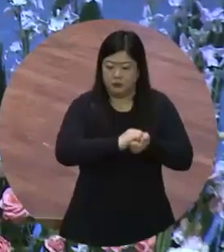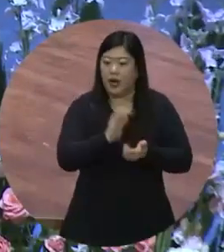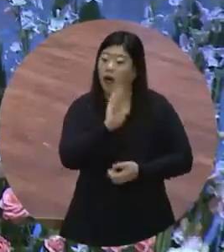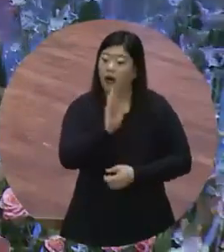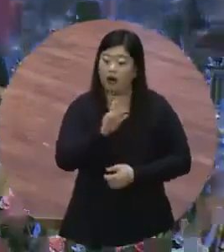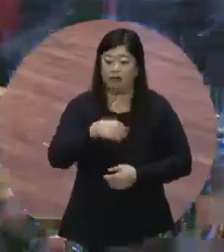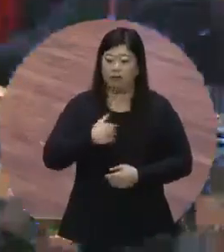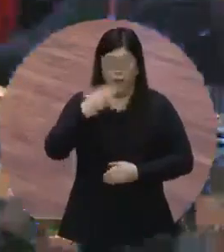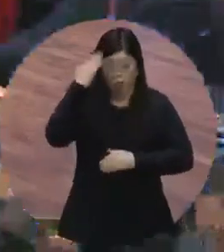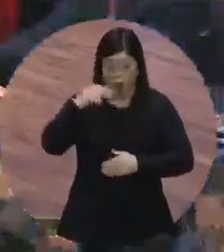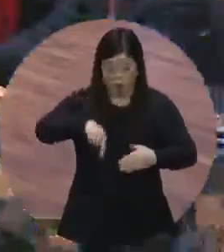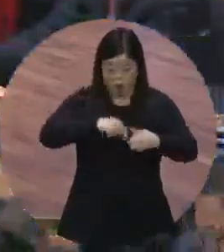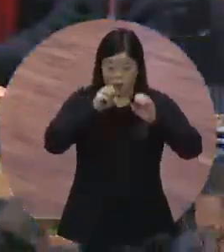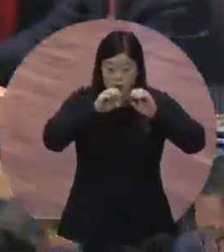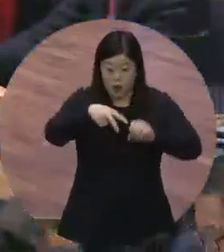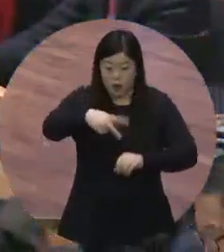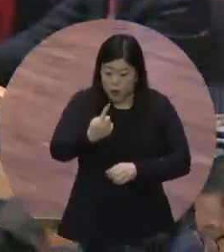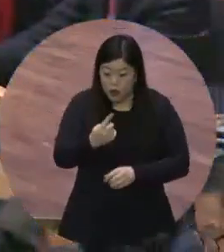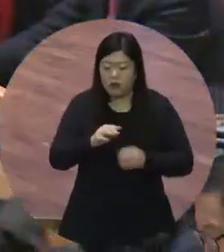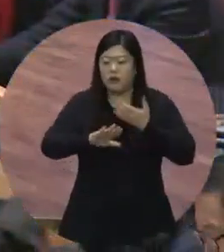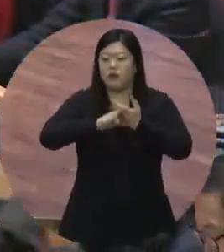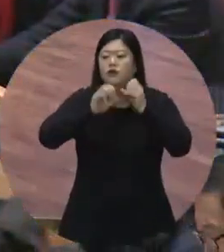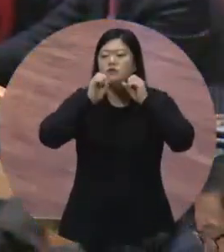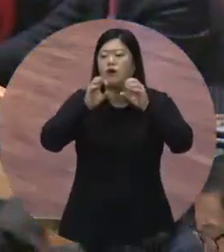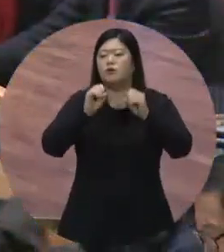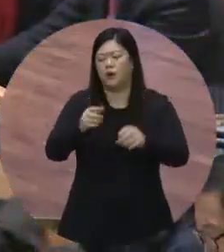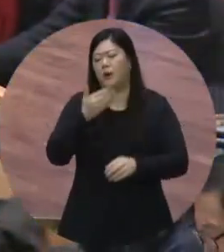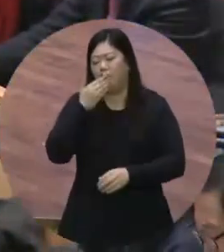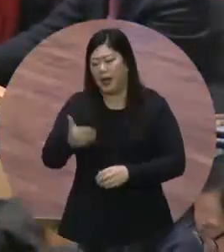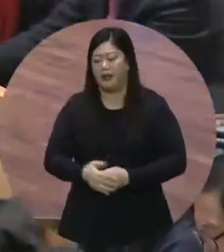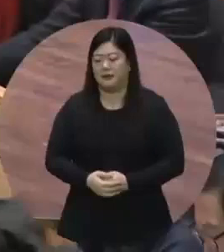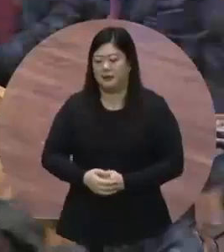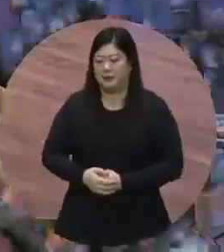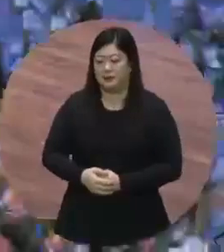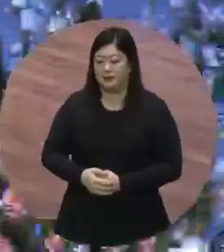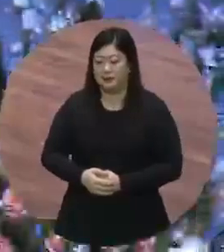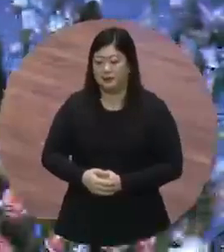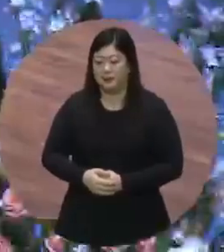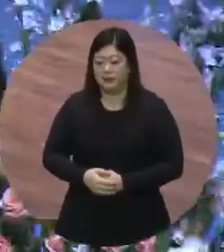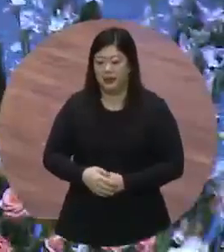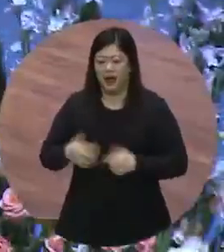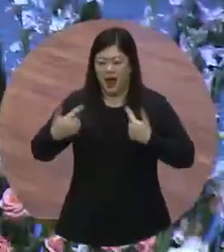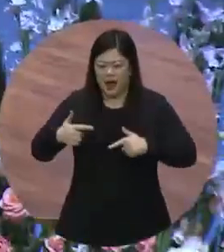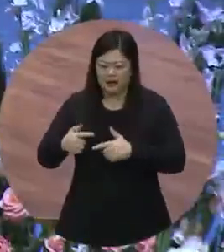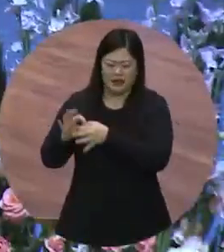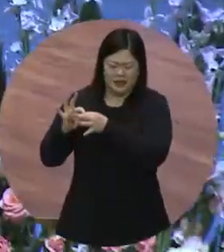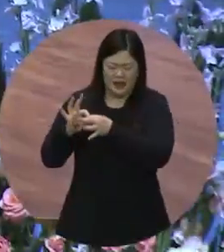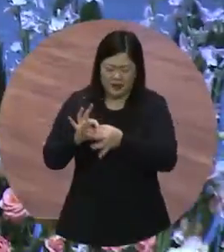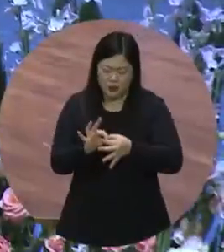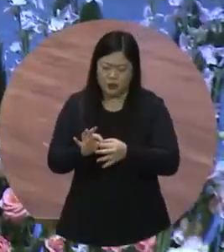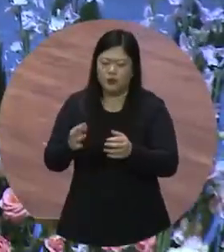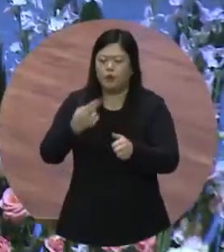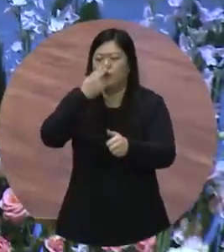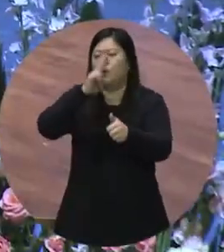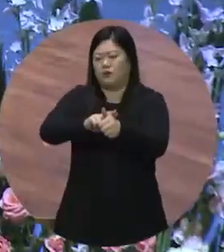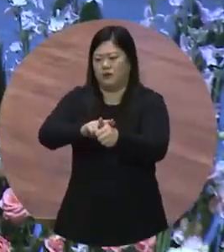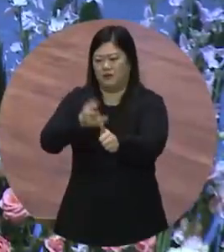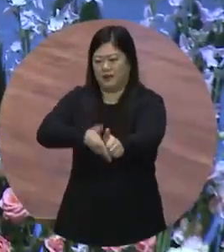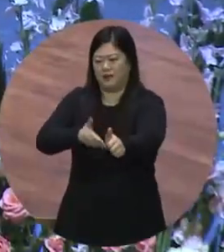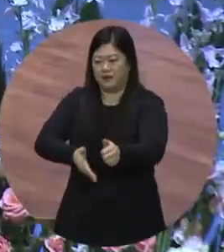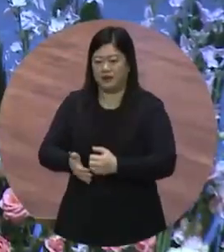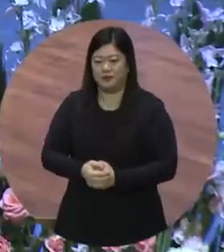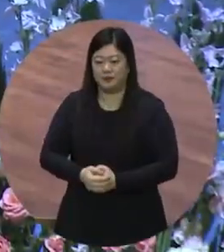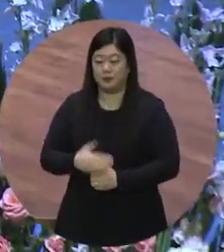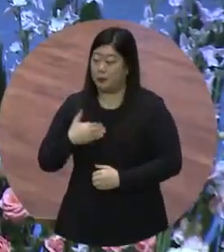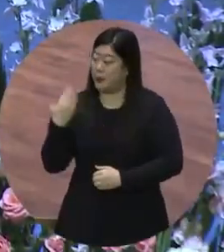아멘. 요런 우리는 그걸 위해서 사는 거예요. 자, 그래서 이런 믿음 도전하시기 바랍니다. 제가 금요일 날 기도의 시간